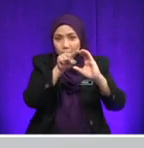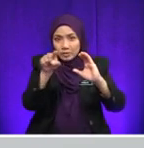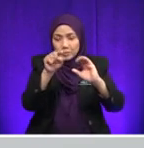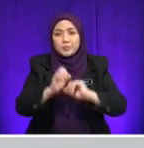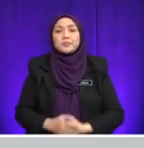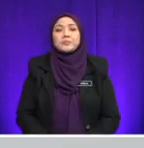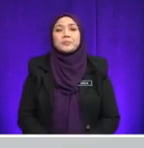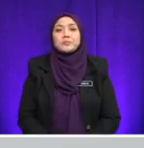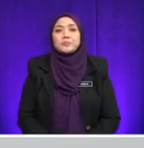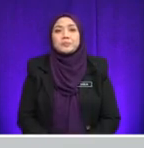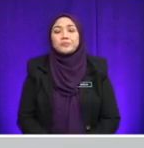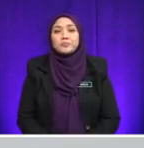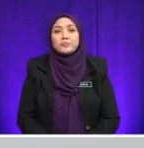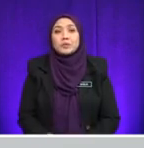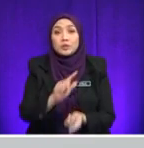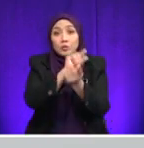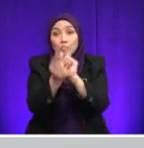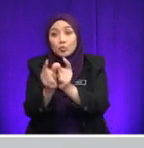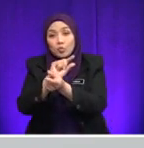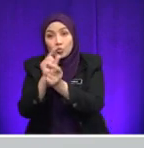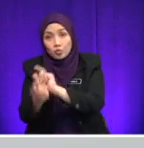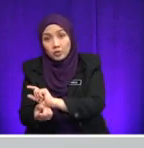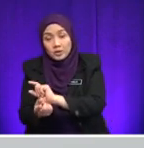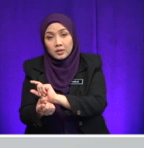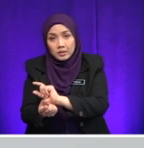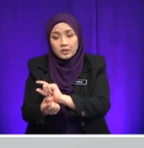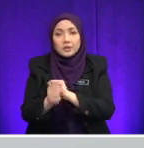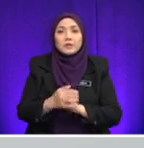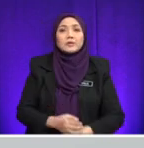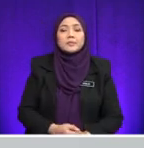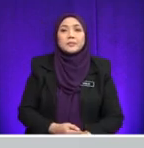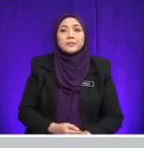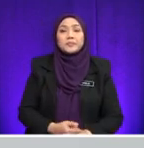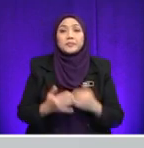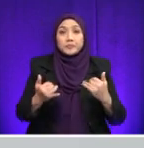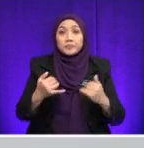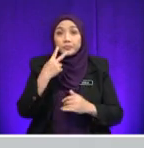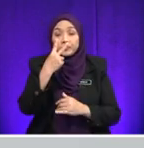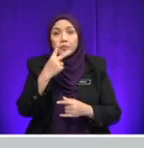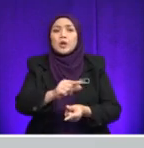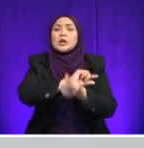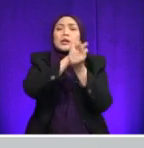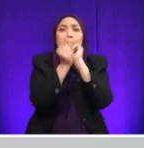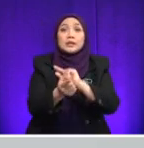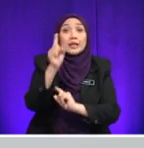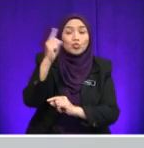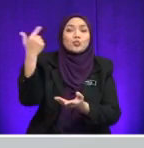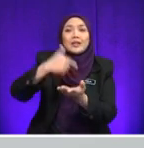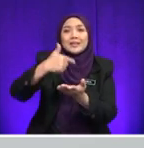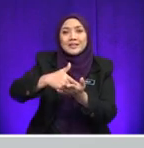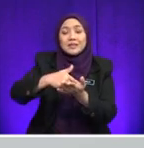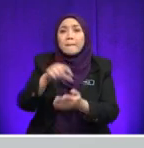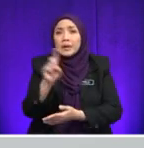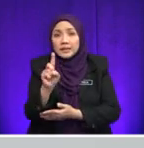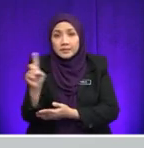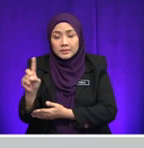jadi penggantian hits konse2 + X dengan Oke sekali lagi kita akan menggantikan satu lagi sound gimana